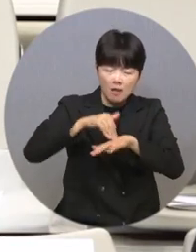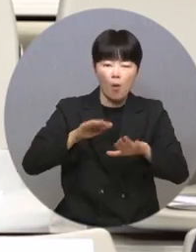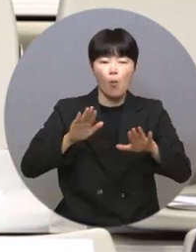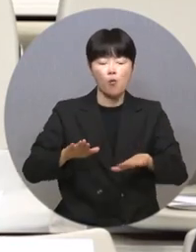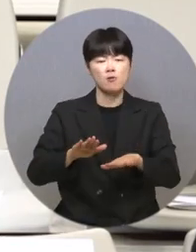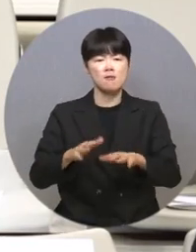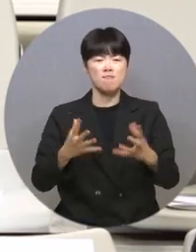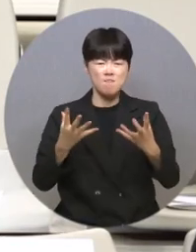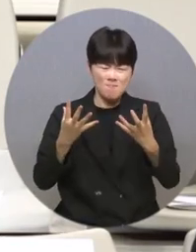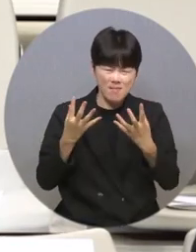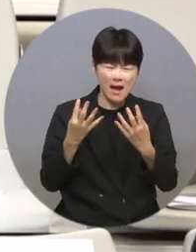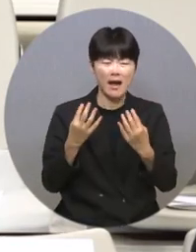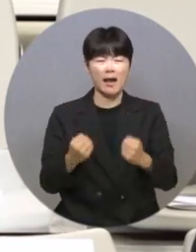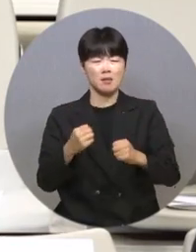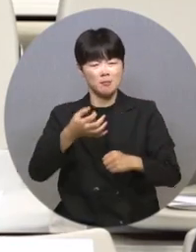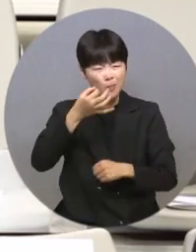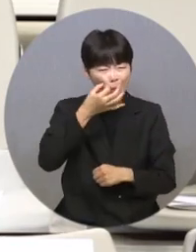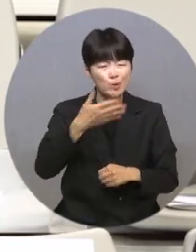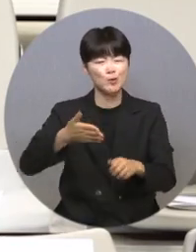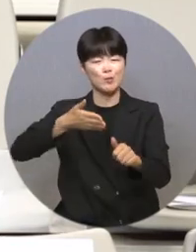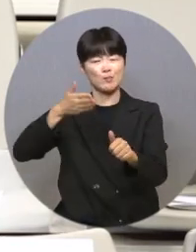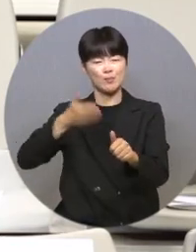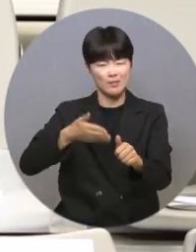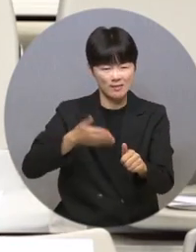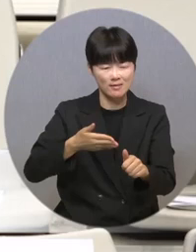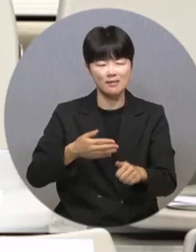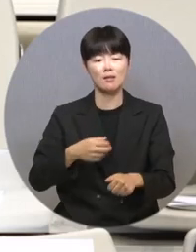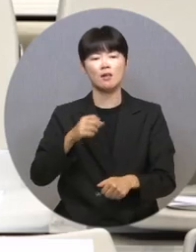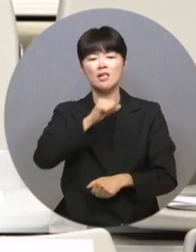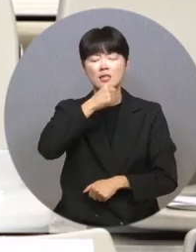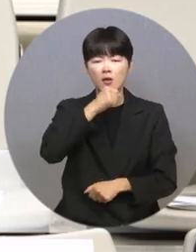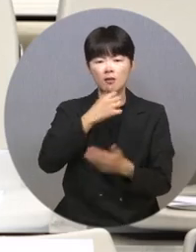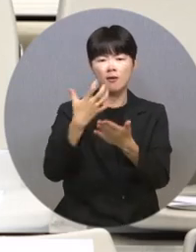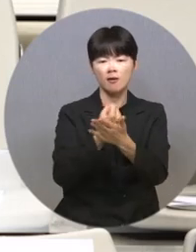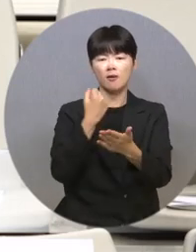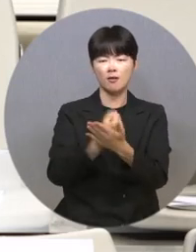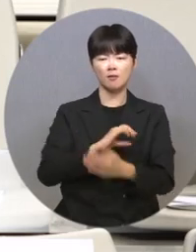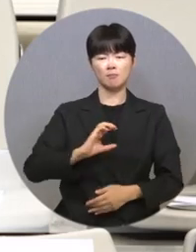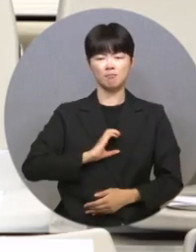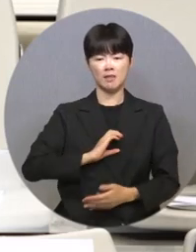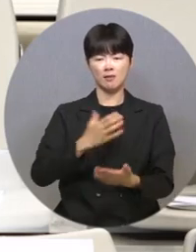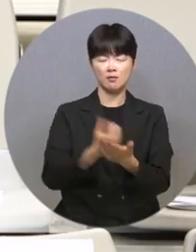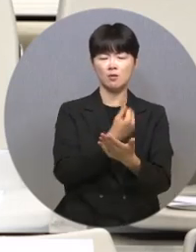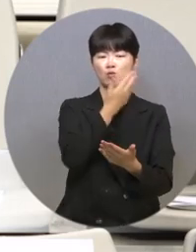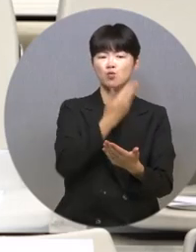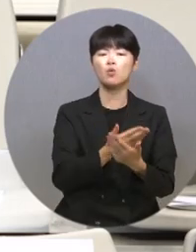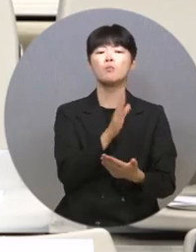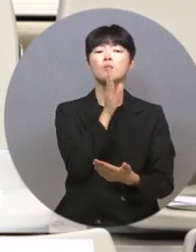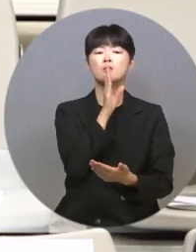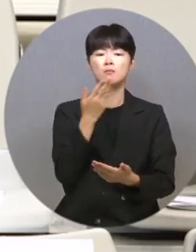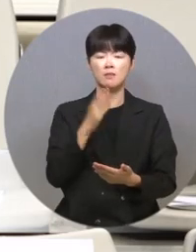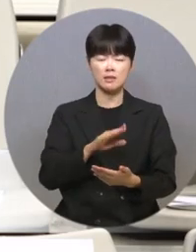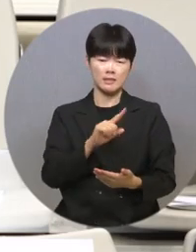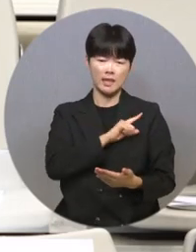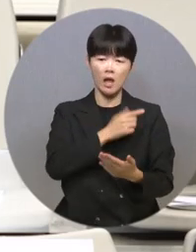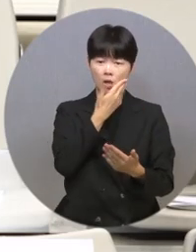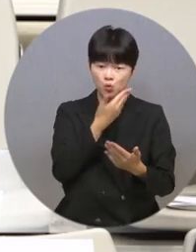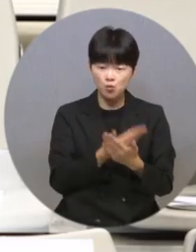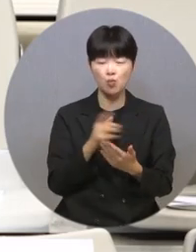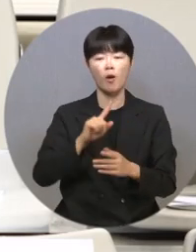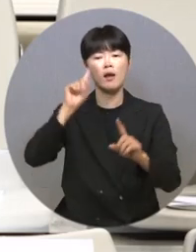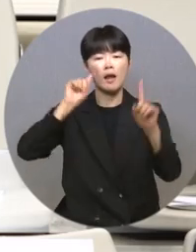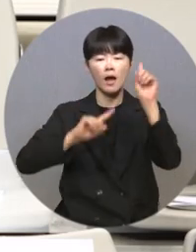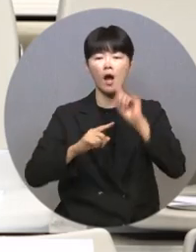자리에서 마음껏 펼쳐주시길 바랍니다. 또 성적도 중요하지만 또 한 번도 다치시는